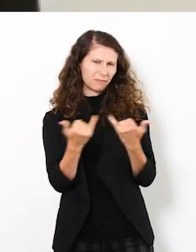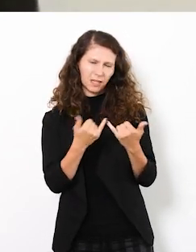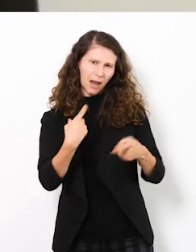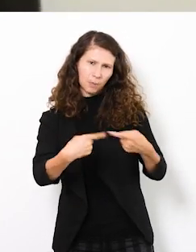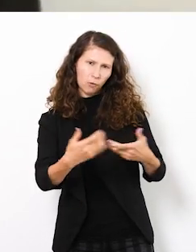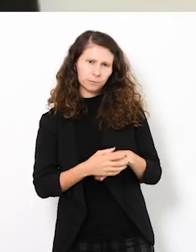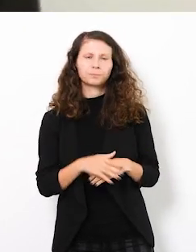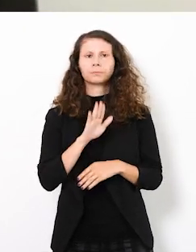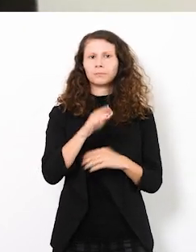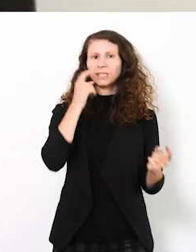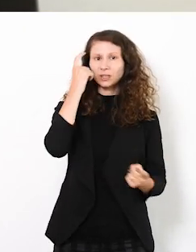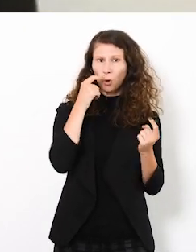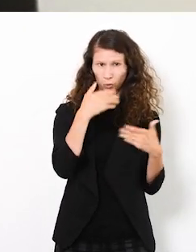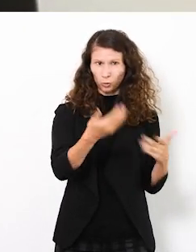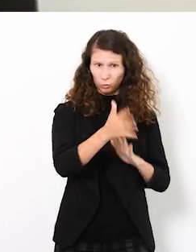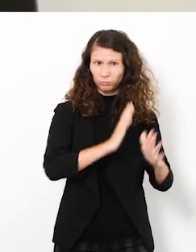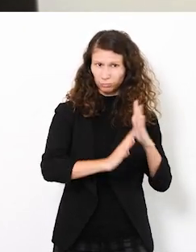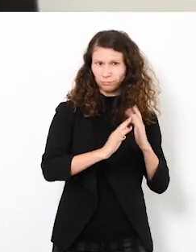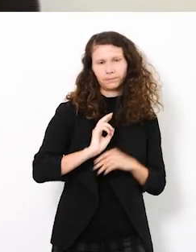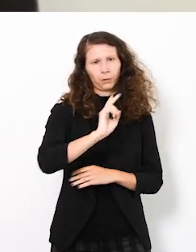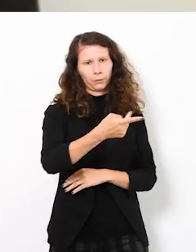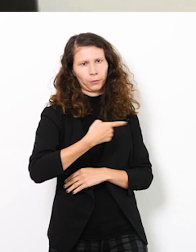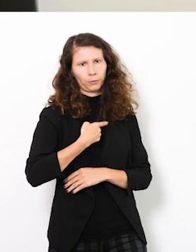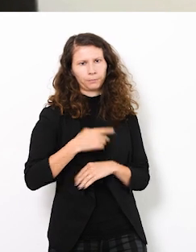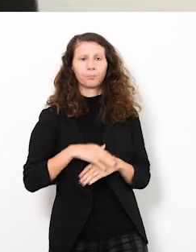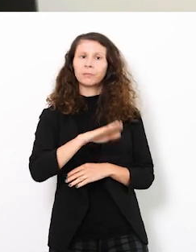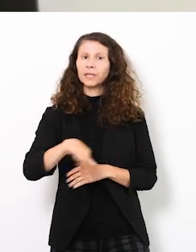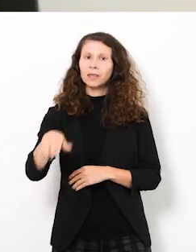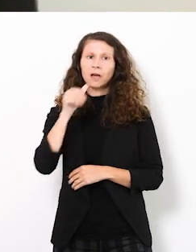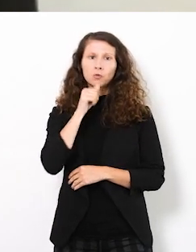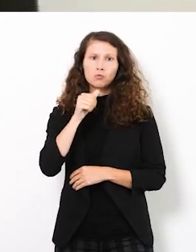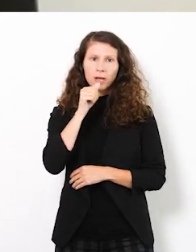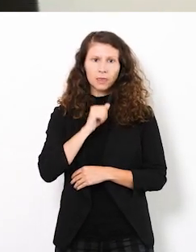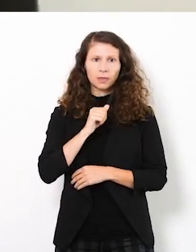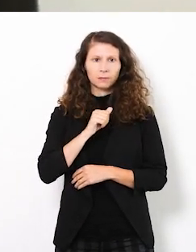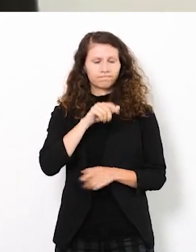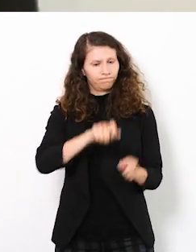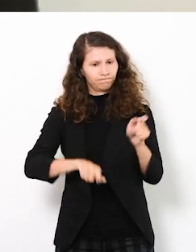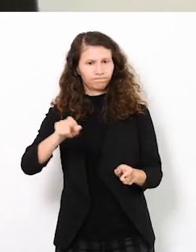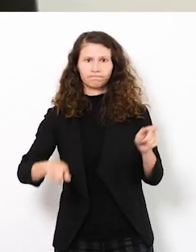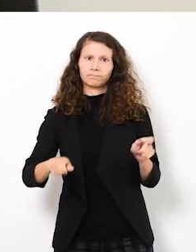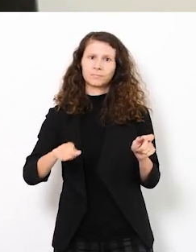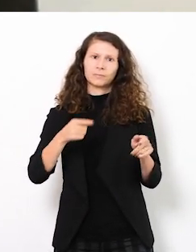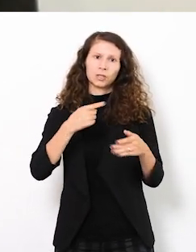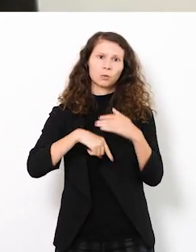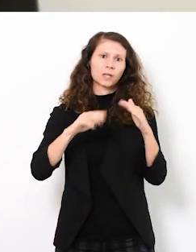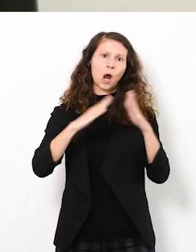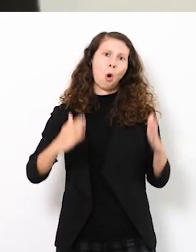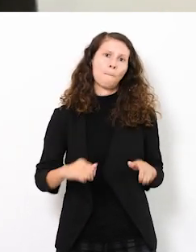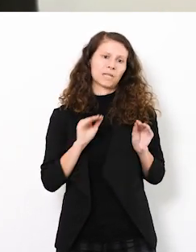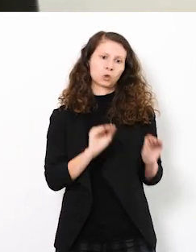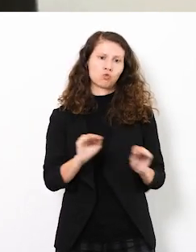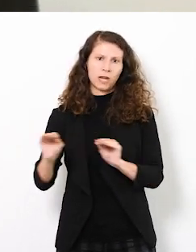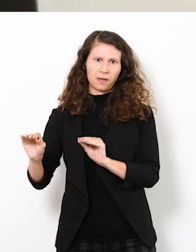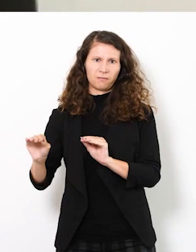Sie beschreiben, diese Sorge haben wir auch. Kinder und Jugendliche haben durch das Homeschooling und